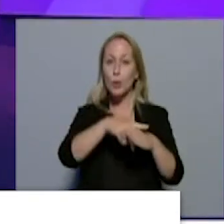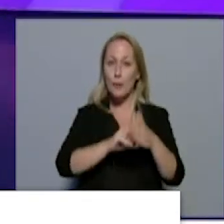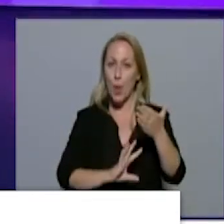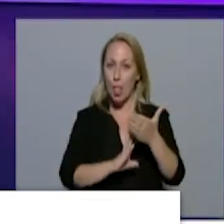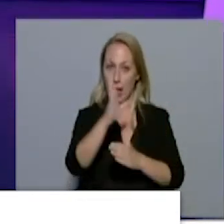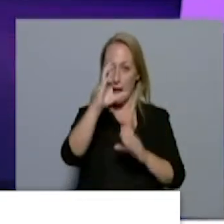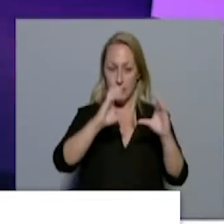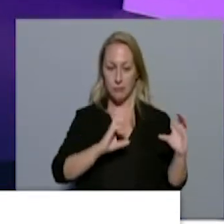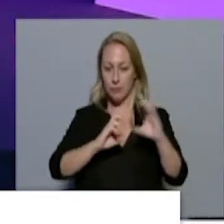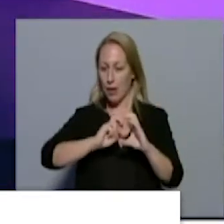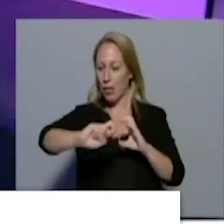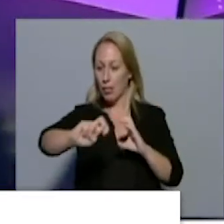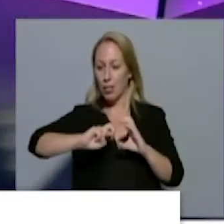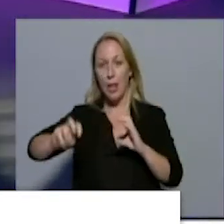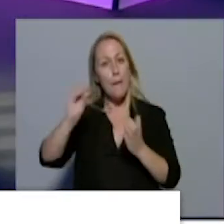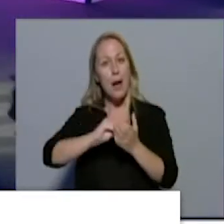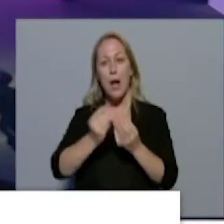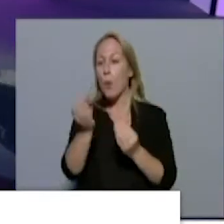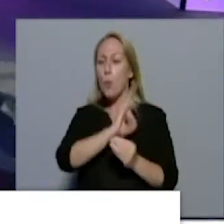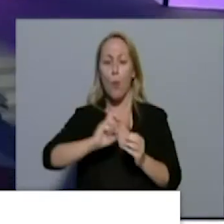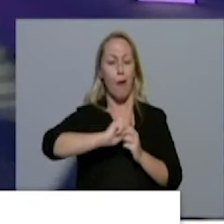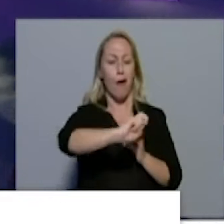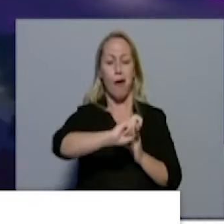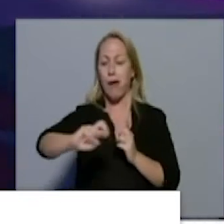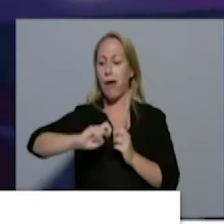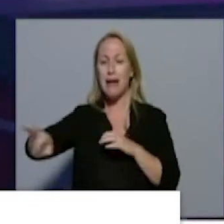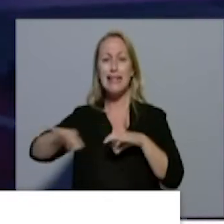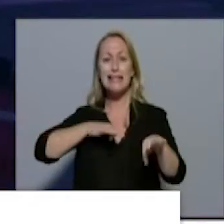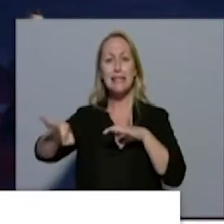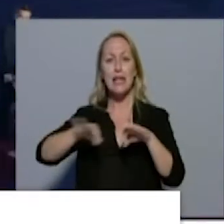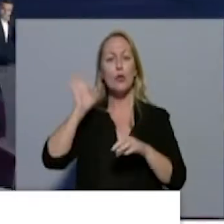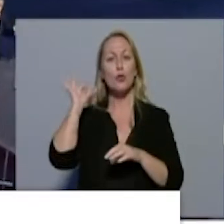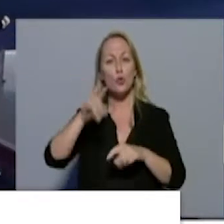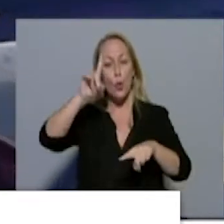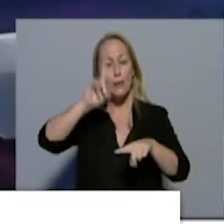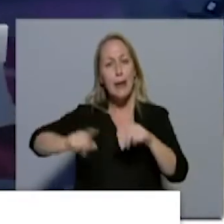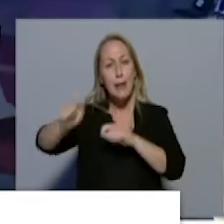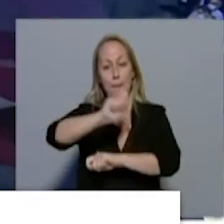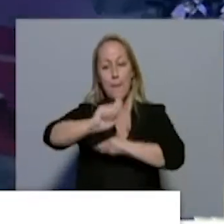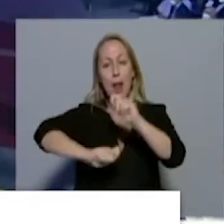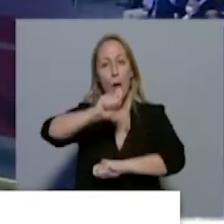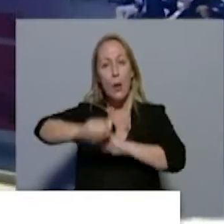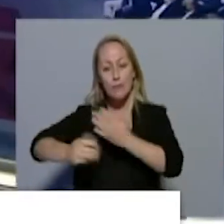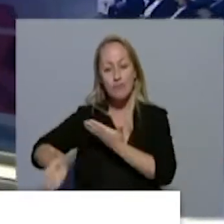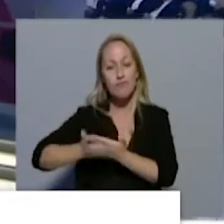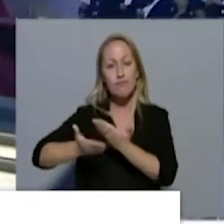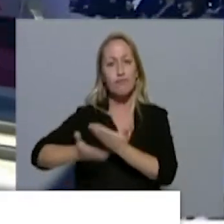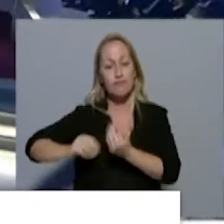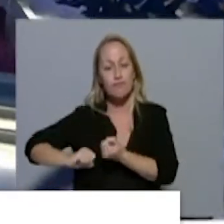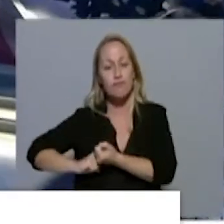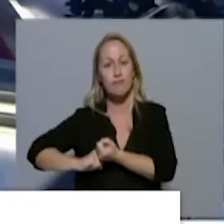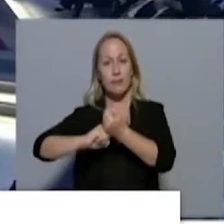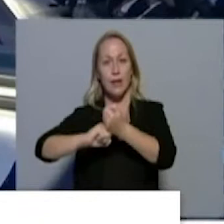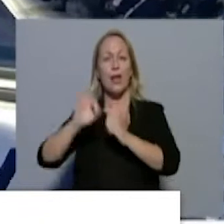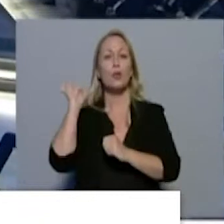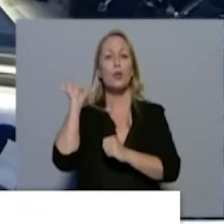να ανασχεδιαστεί, ώστε να ενισχύσουμε την εγχώρια παραγωγή και να πετύχουμε τη μέγιστη